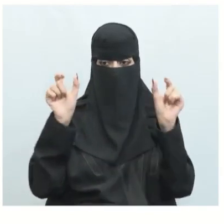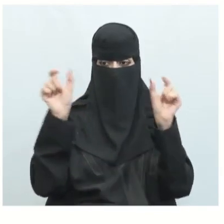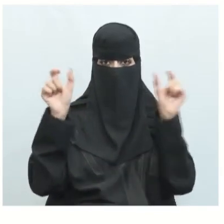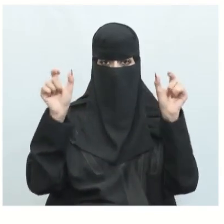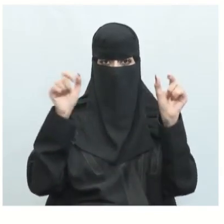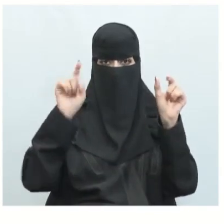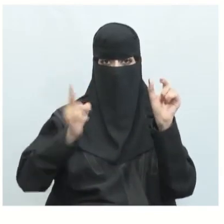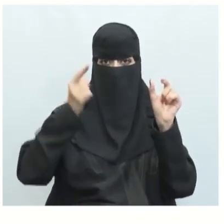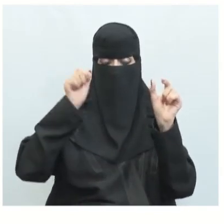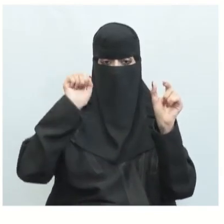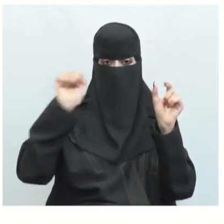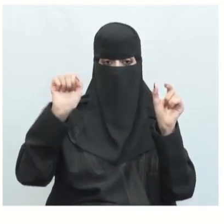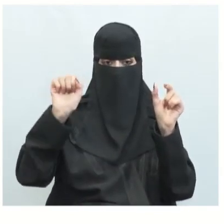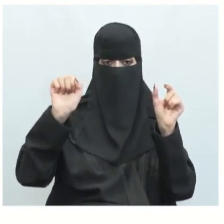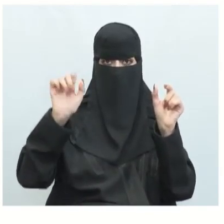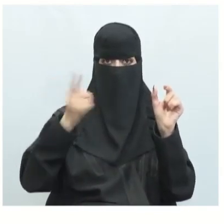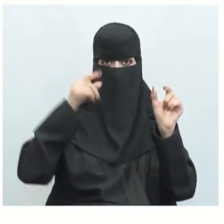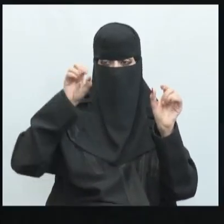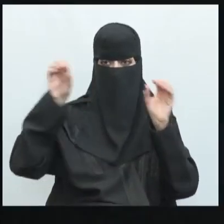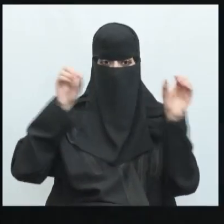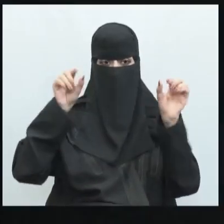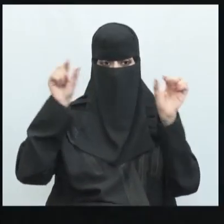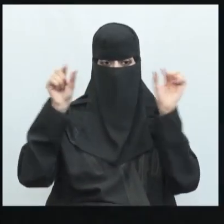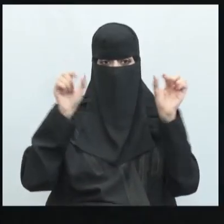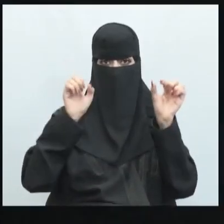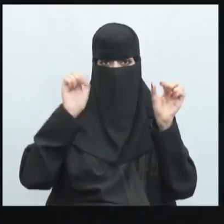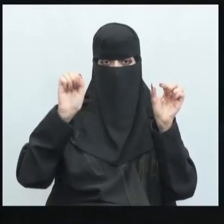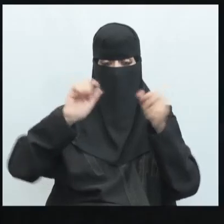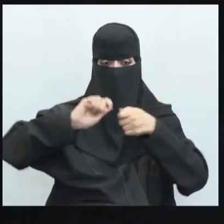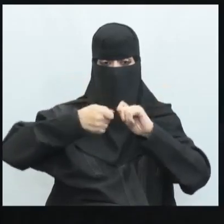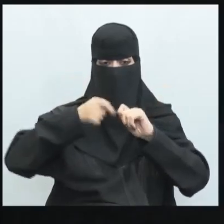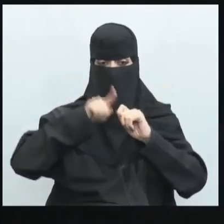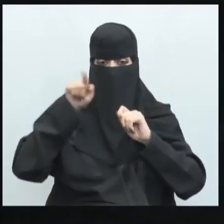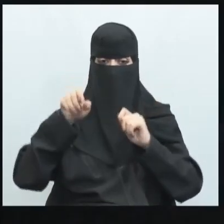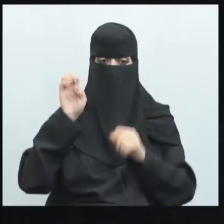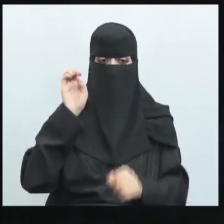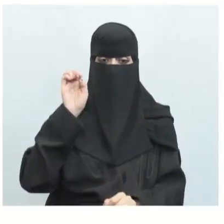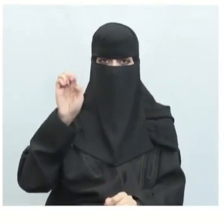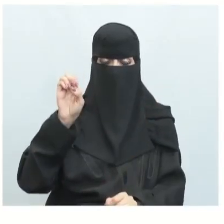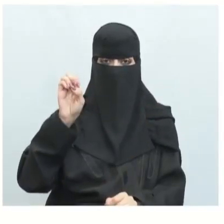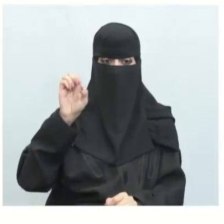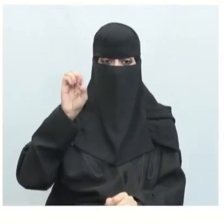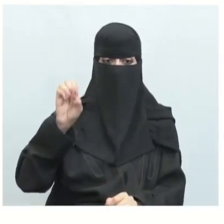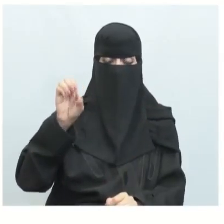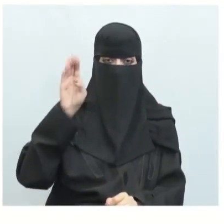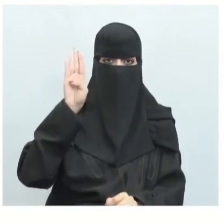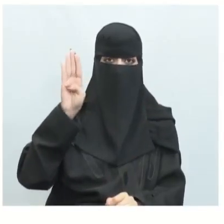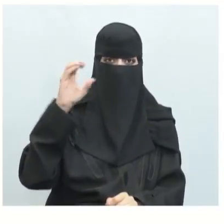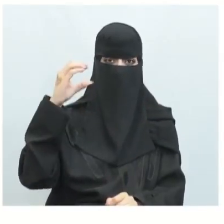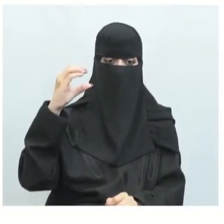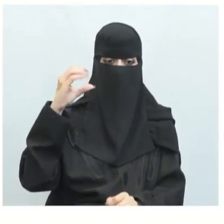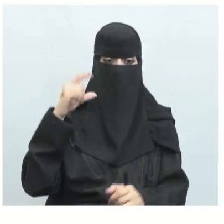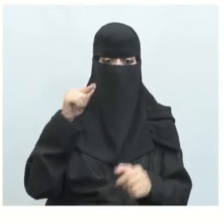اي ماذا يخرج من اي علامه الارتباط مع اي عقد في اي نلاحظ لدينا البي والسي